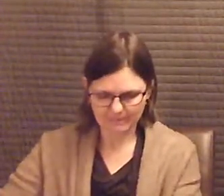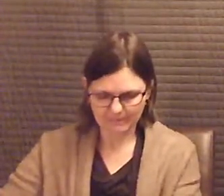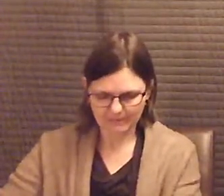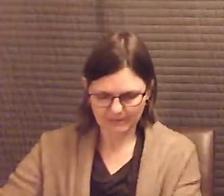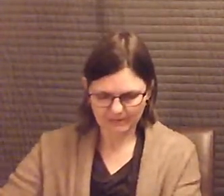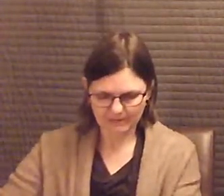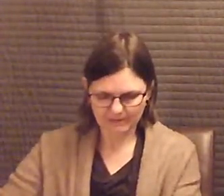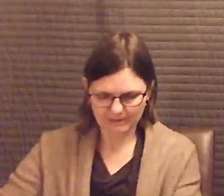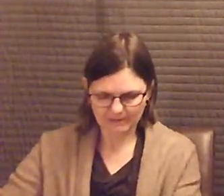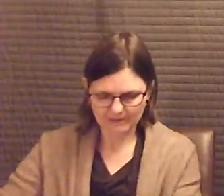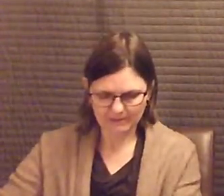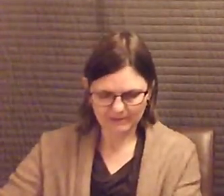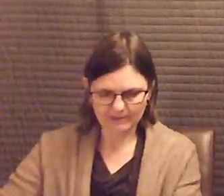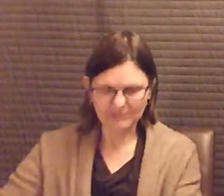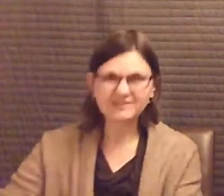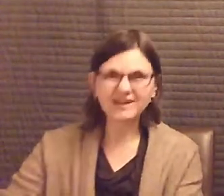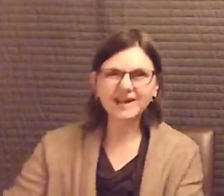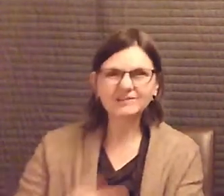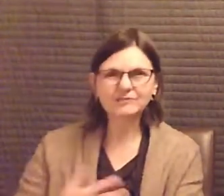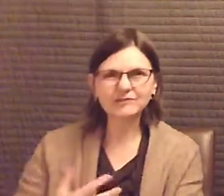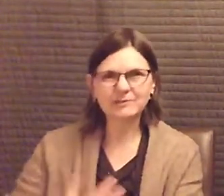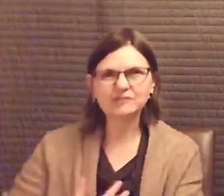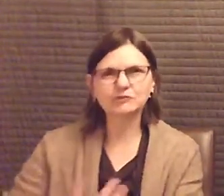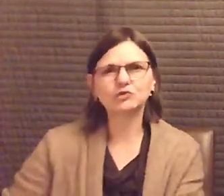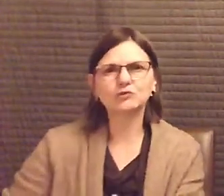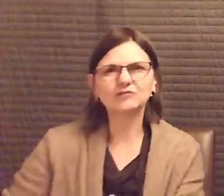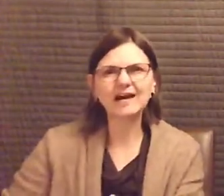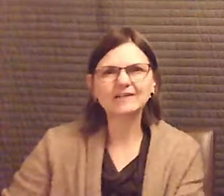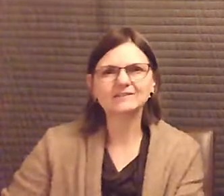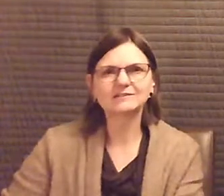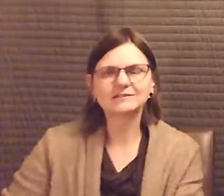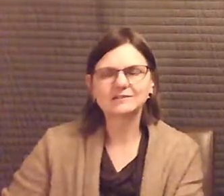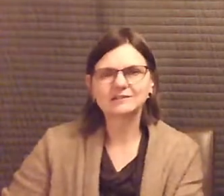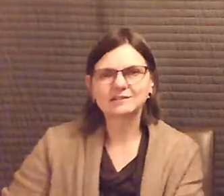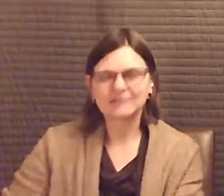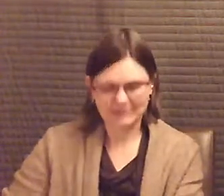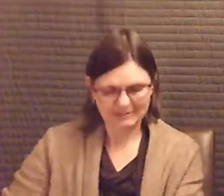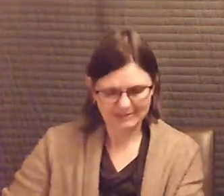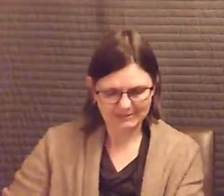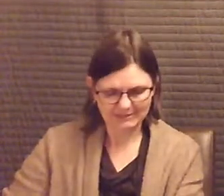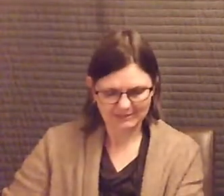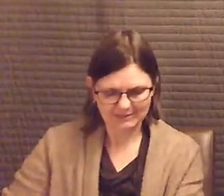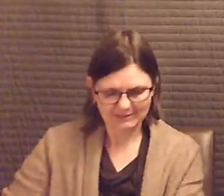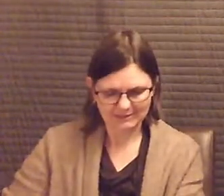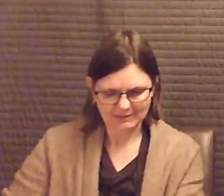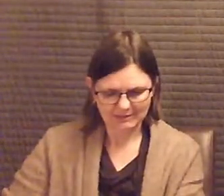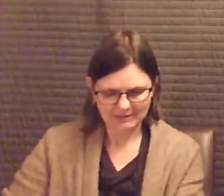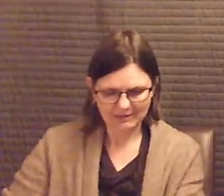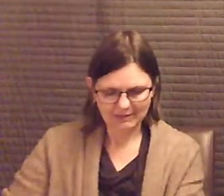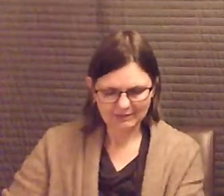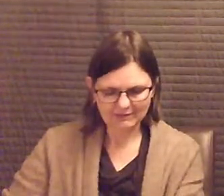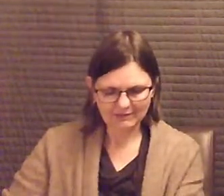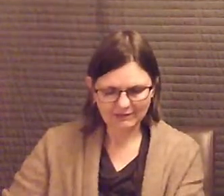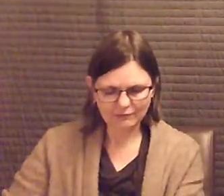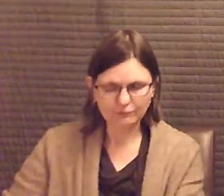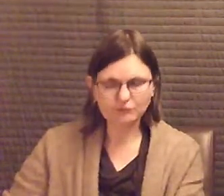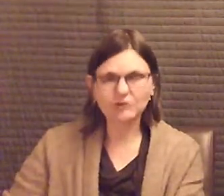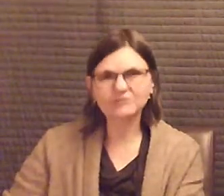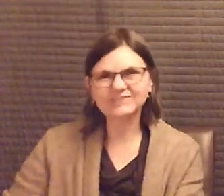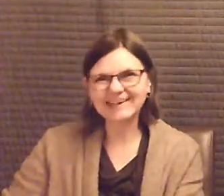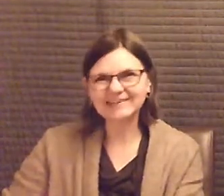in havens mens hart het hart van de mens wordt het over haar bureau cambier het